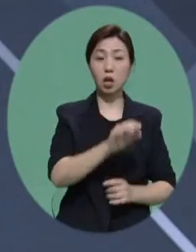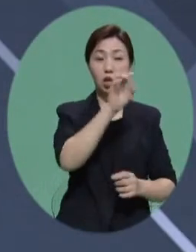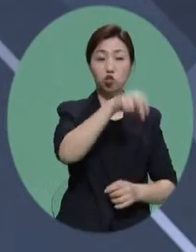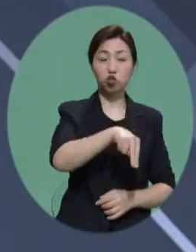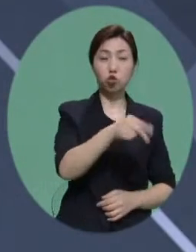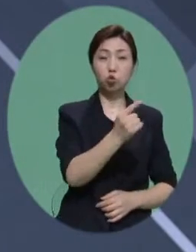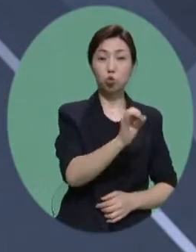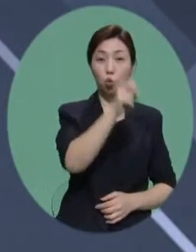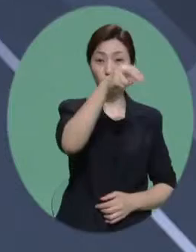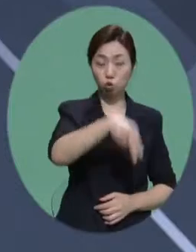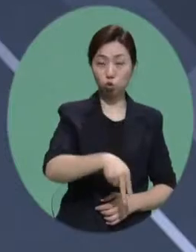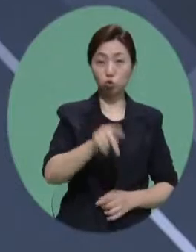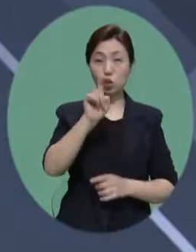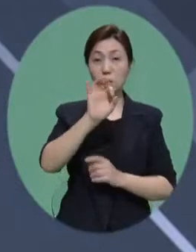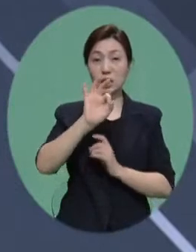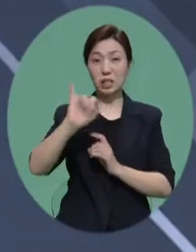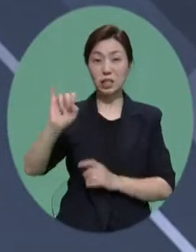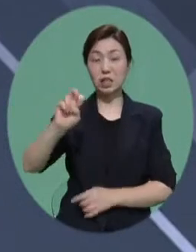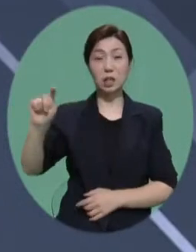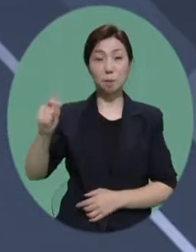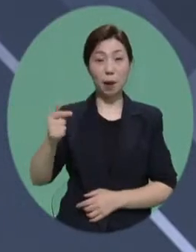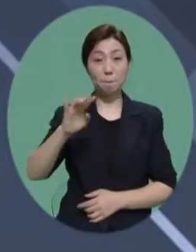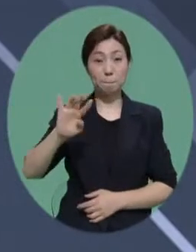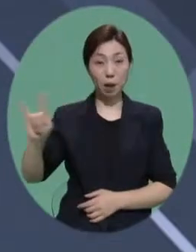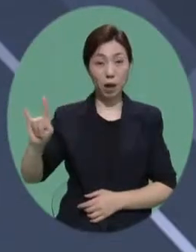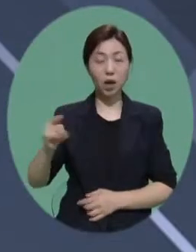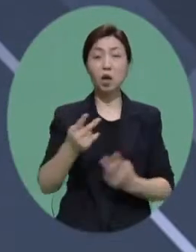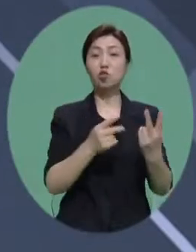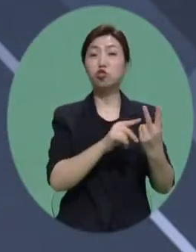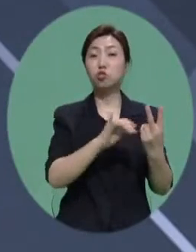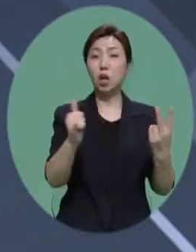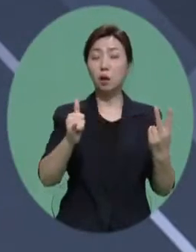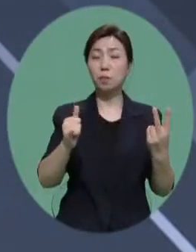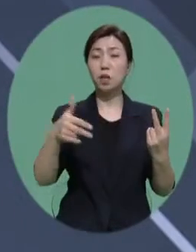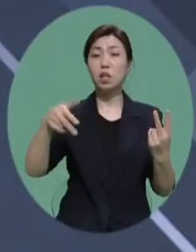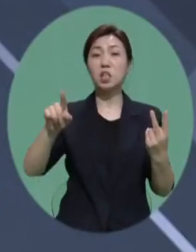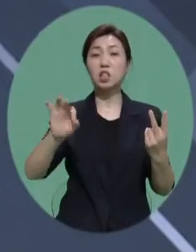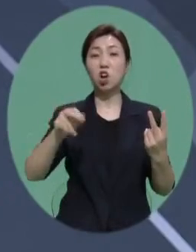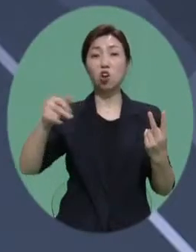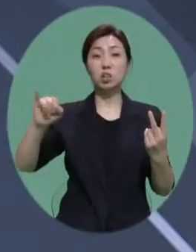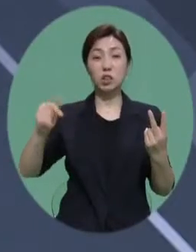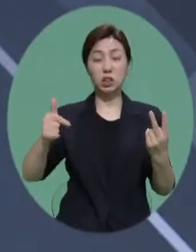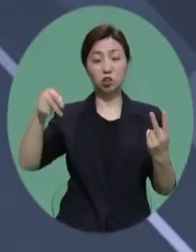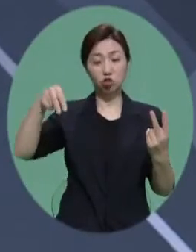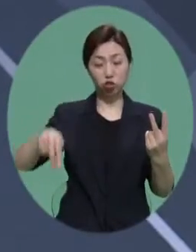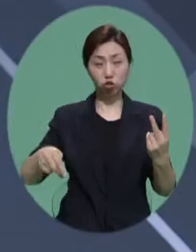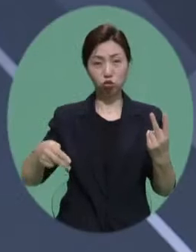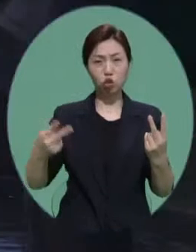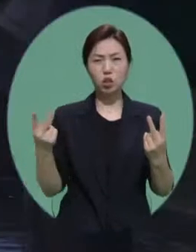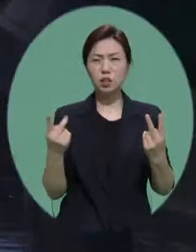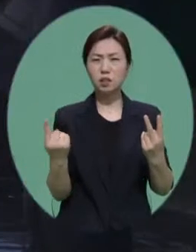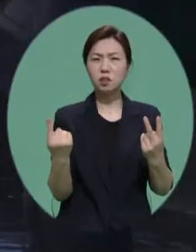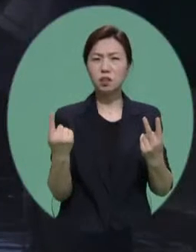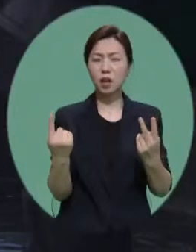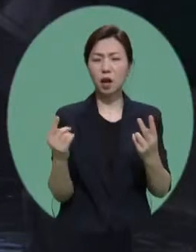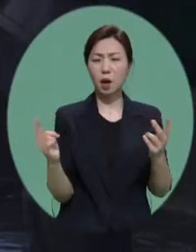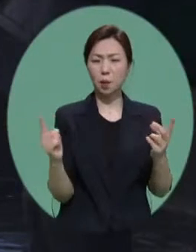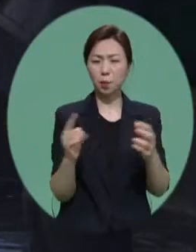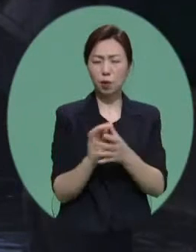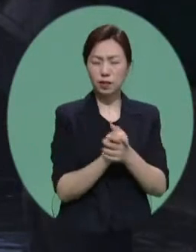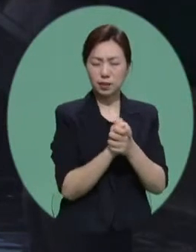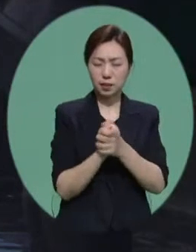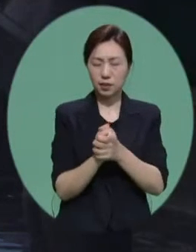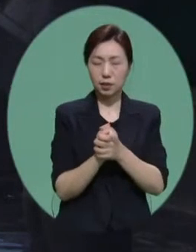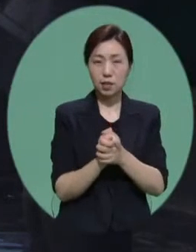이후 보니까 축분 중에 축구 니라는 종 진상 김 용 과 이 사업을 위 의 의형제 돈 결이 맺었다는 녹취록이